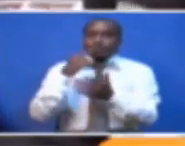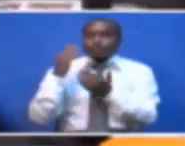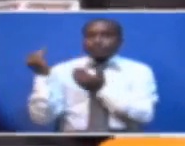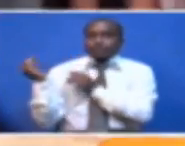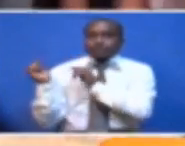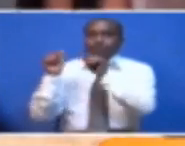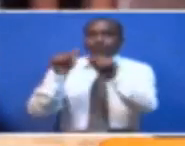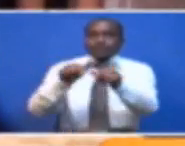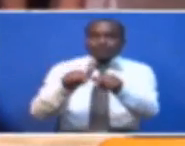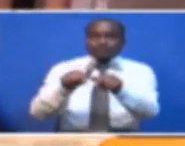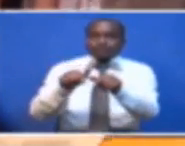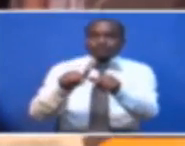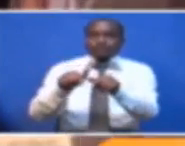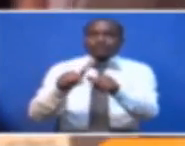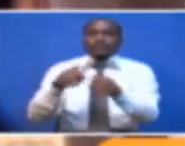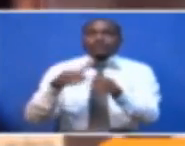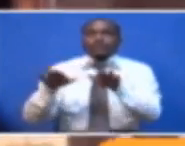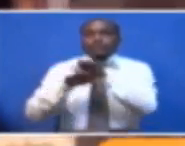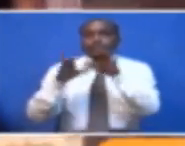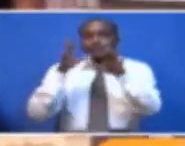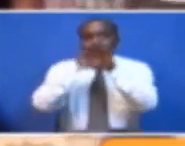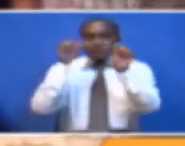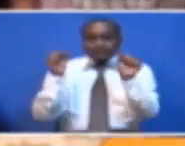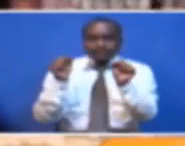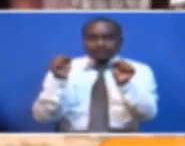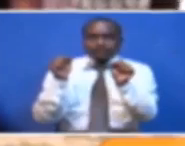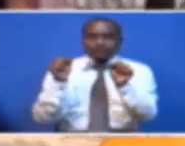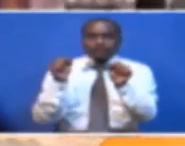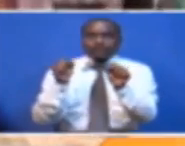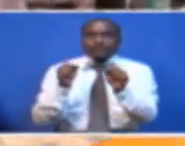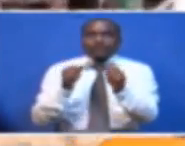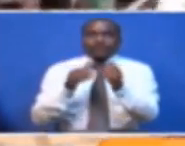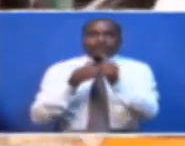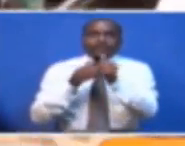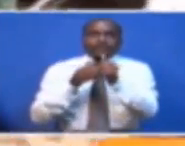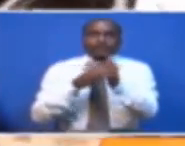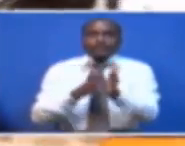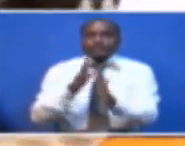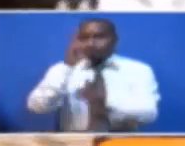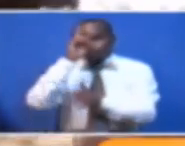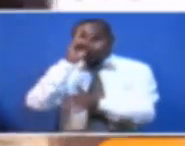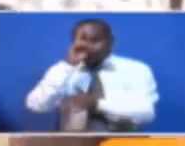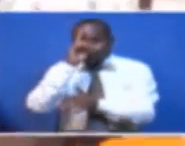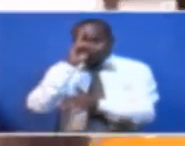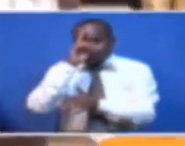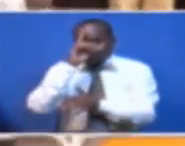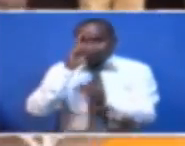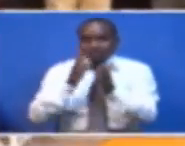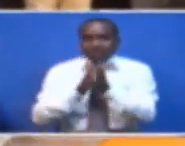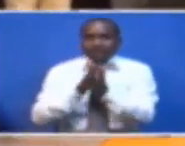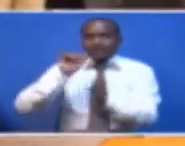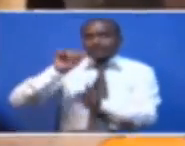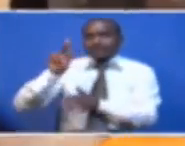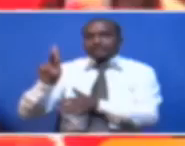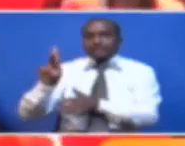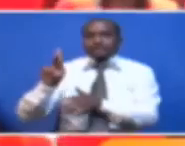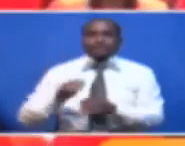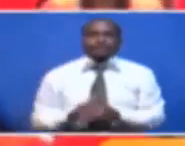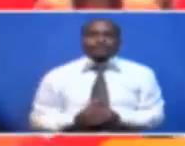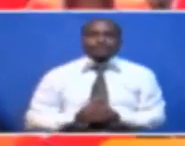hiyo na mazishi ni pamoja na naibu wa rais William Ruto, viongozi wa idara ya polisi pamoja na shirikisho la riadha nchini AK.